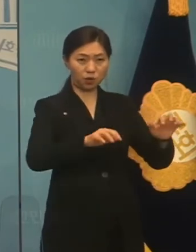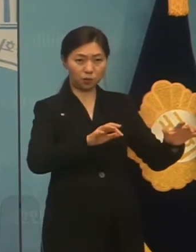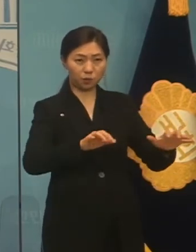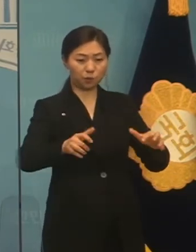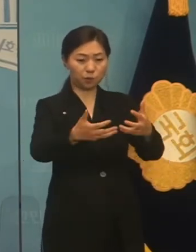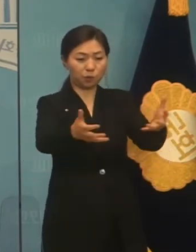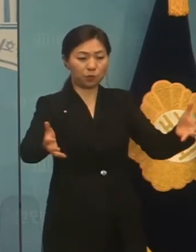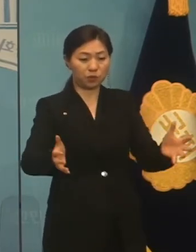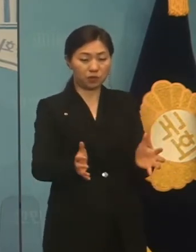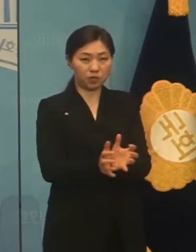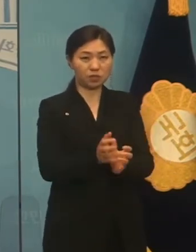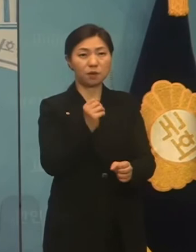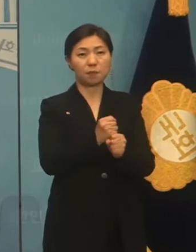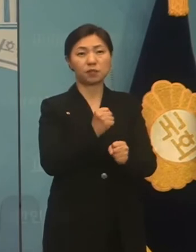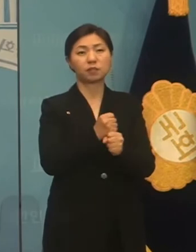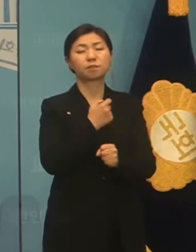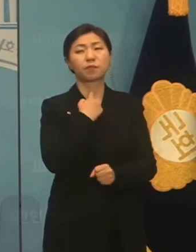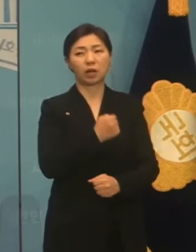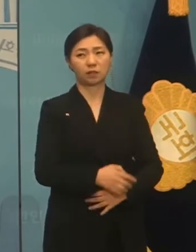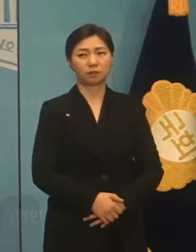발돋움시켰습니다.